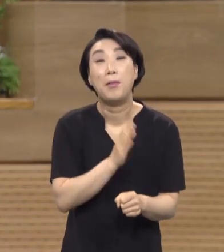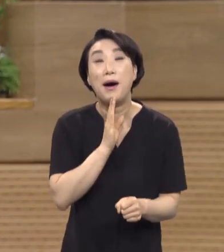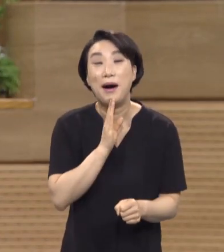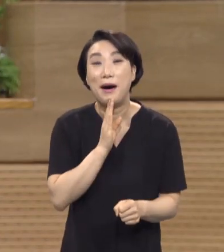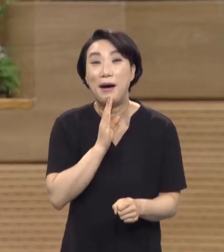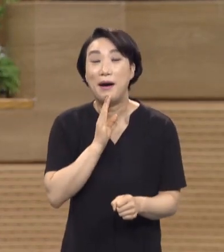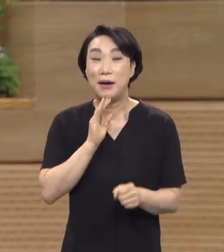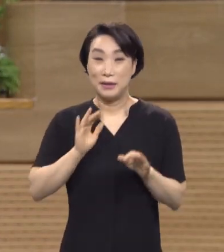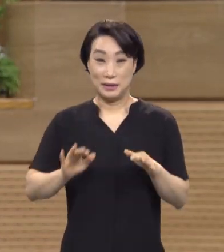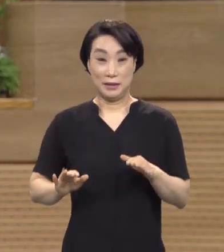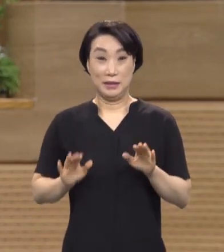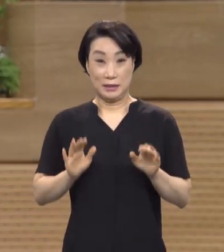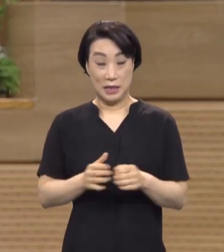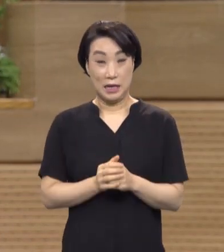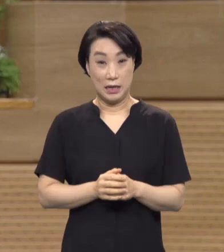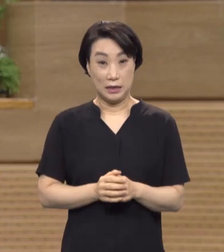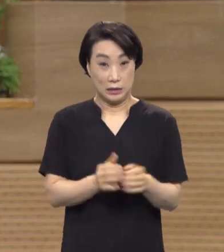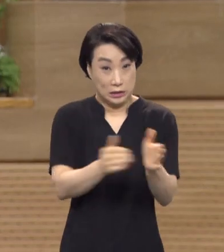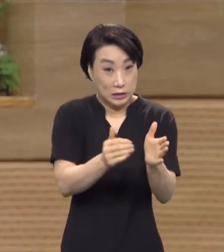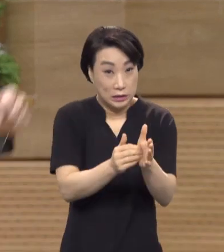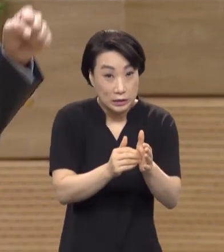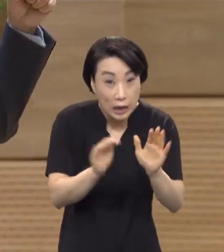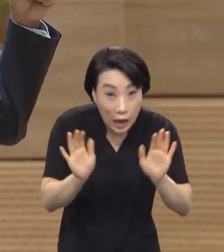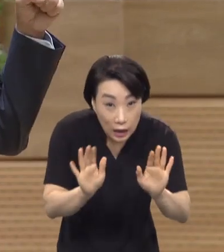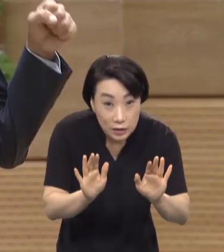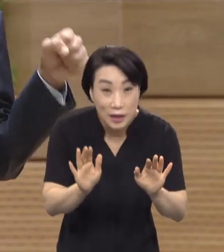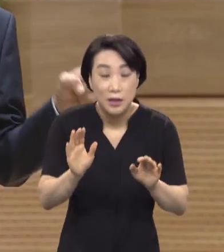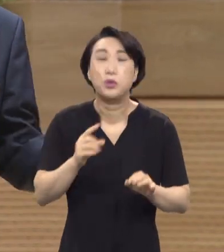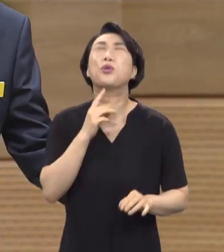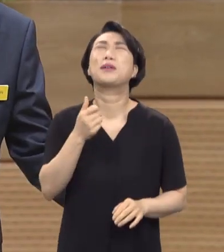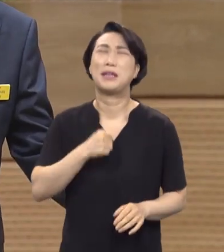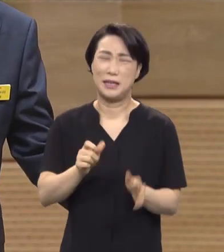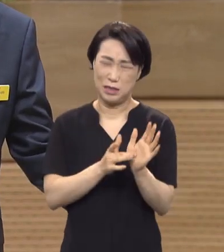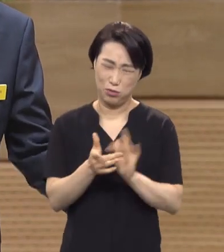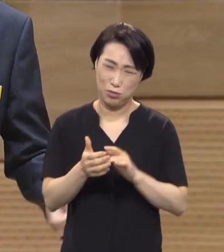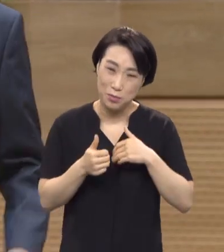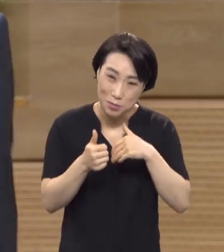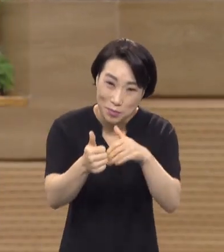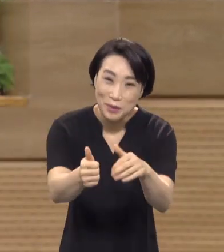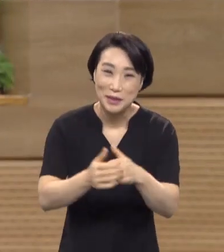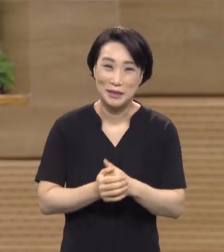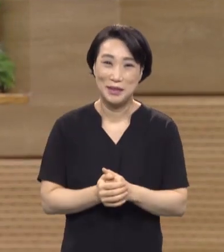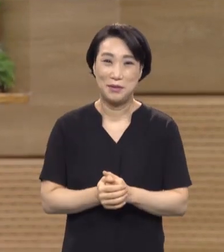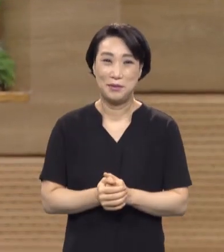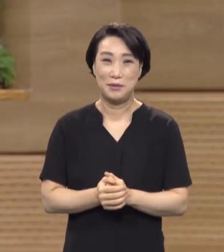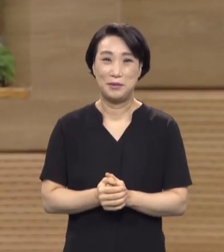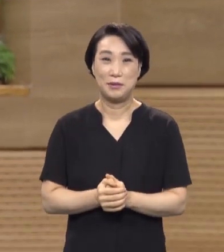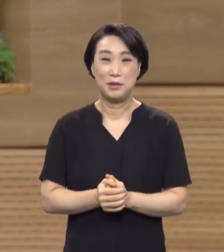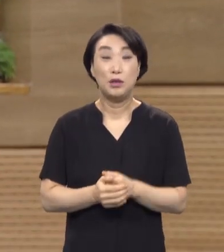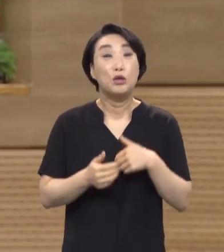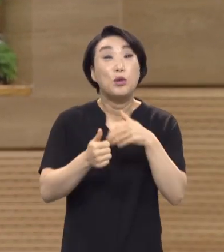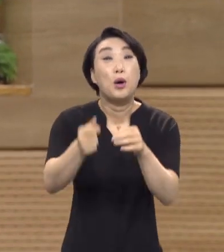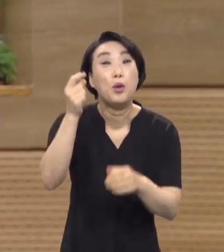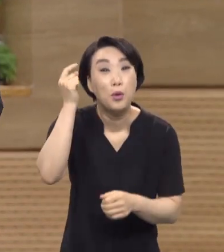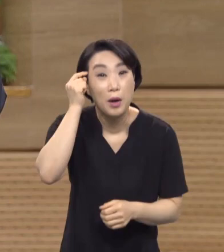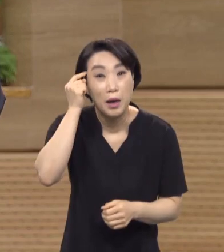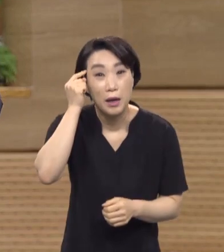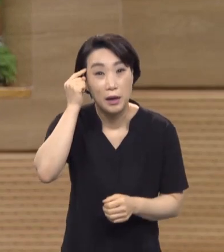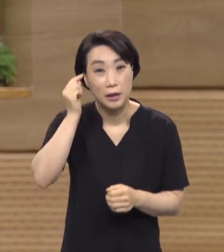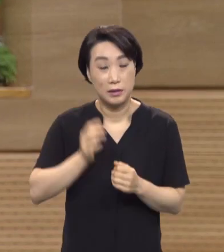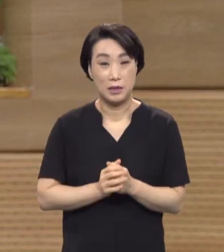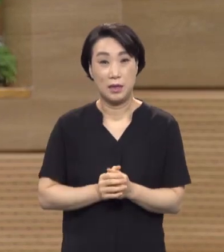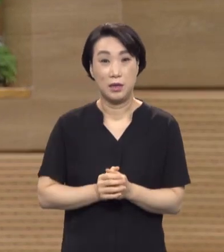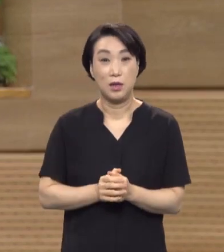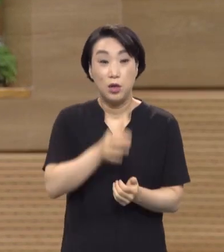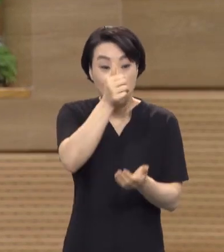내가 사랑했다 이걸로 끝낸 게 아니라 독생자를 주셨으니 왜 주었느냐?